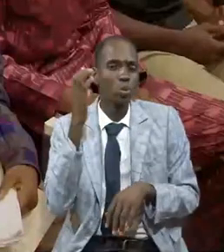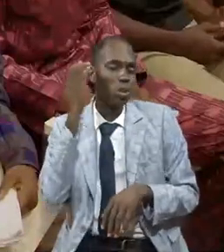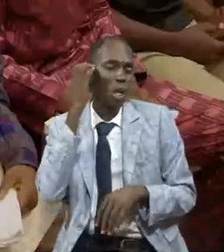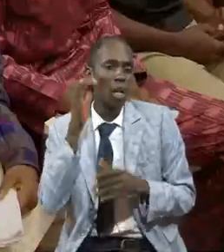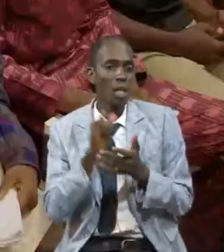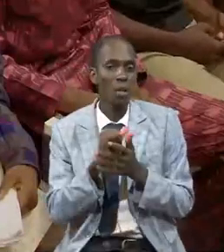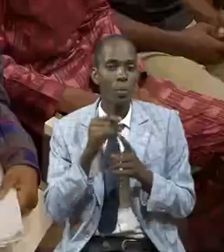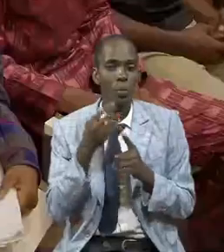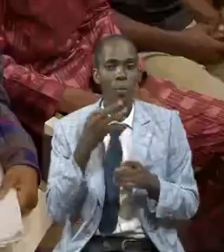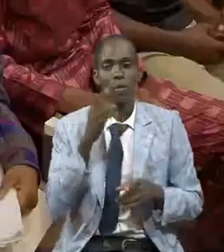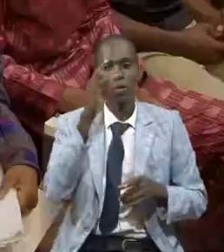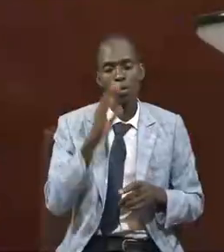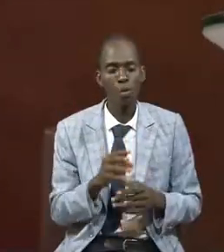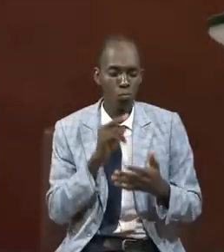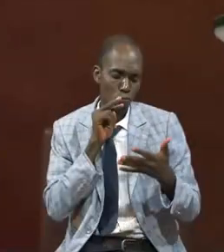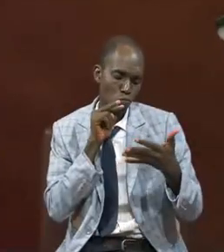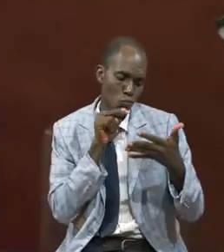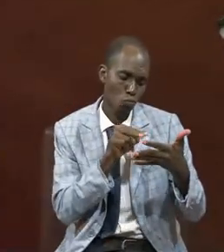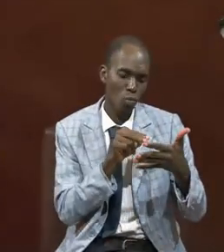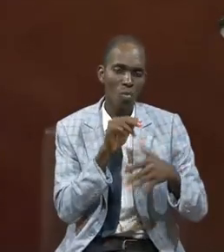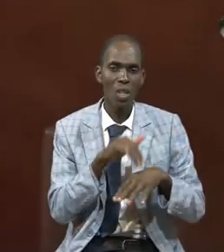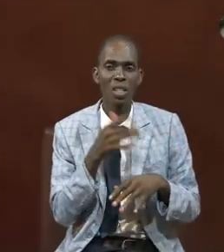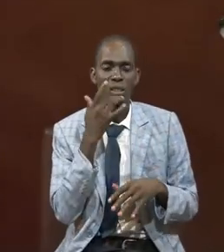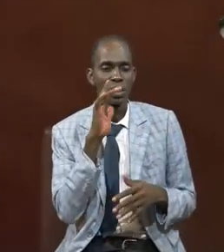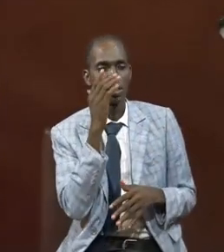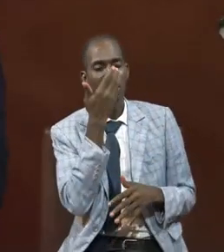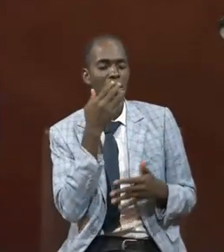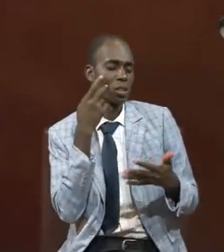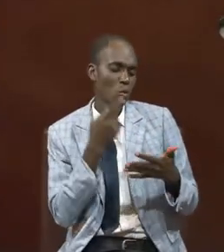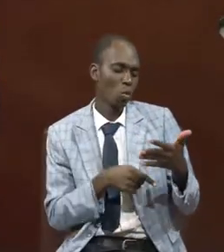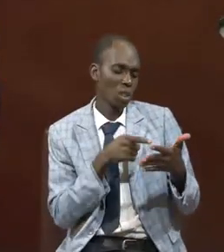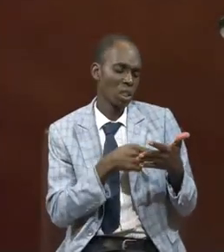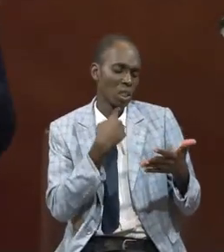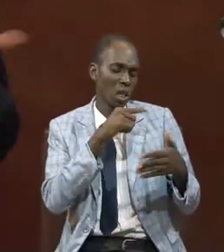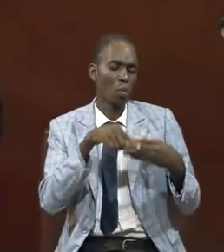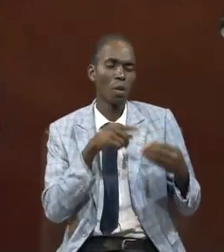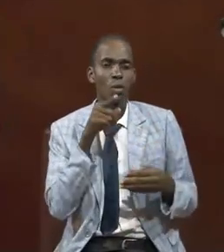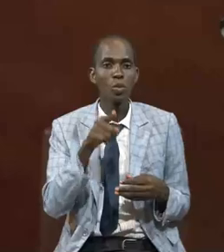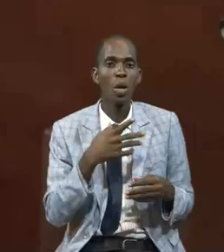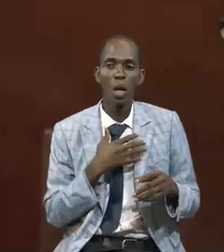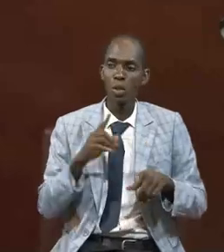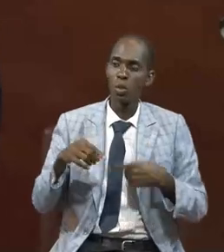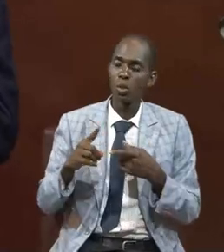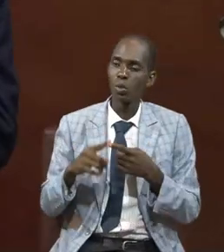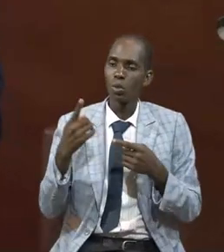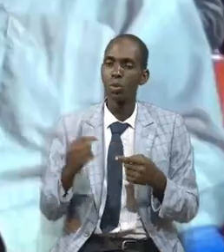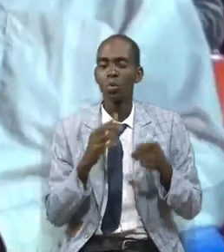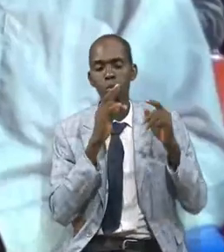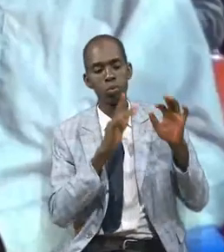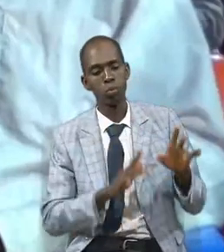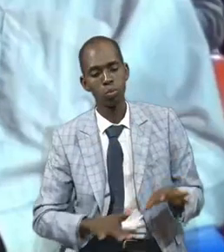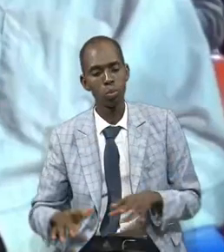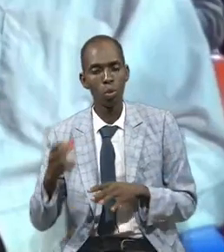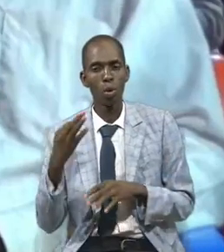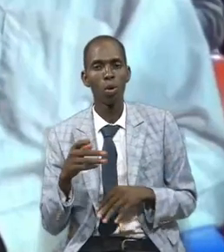et voyez ce que le miroir dit de vous et allez à la fontaine du sang de l'agneau et être lavé, purifié,